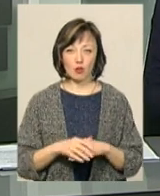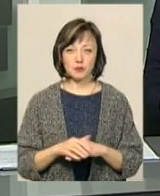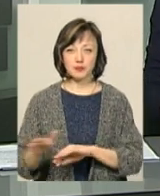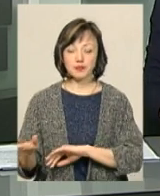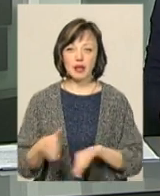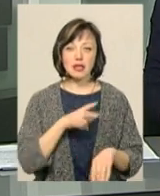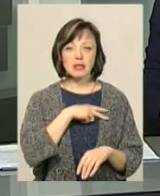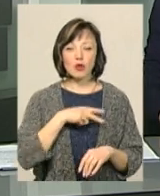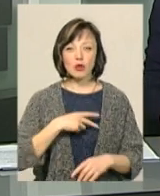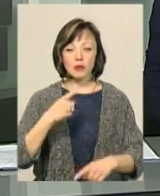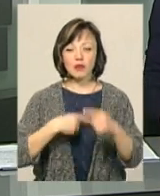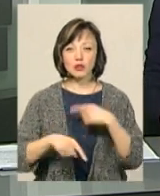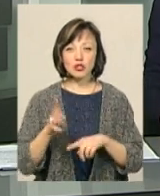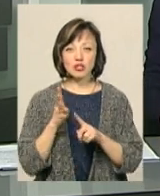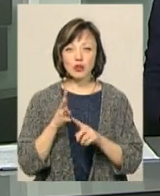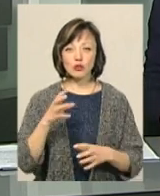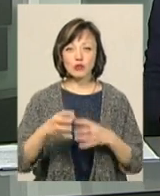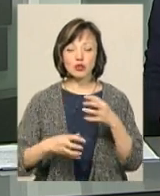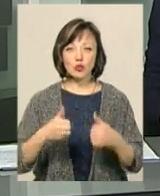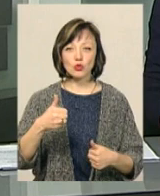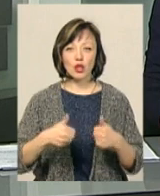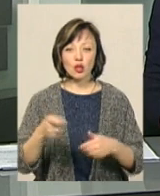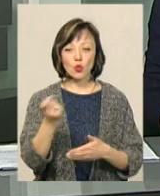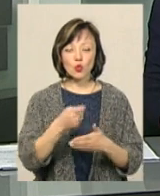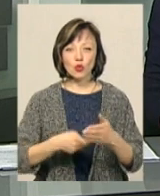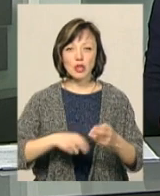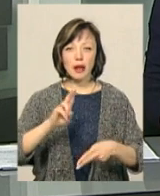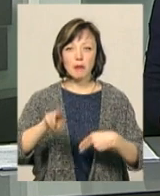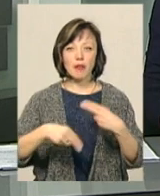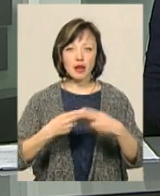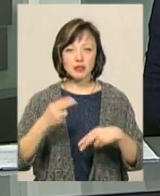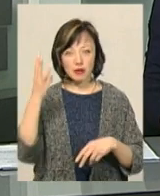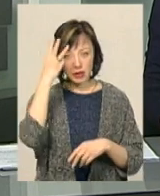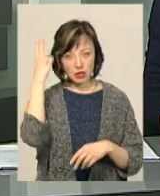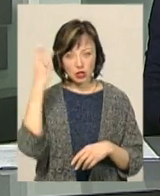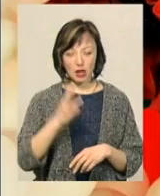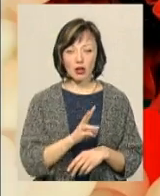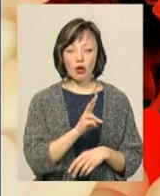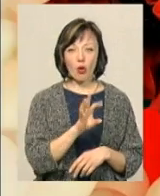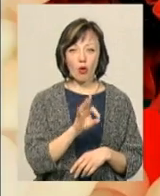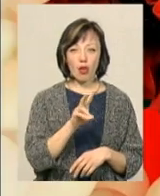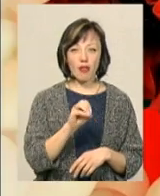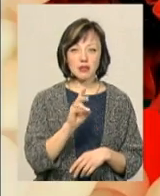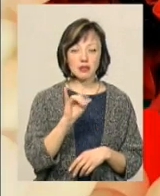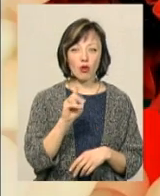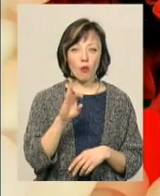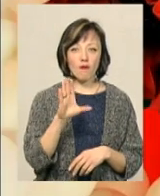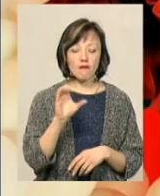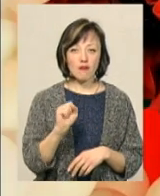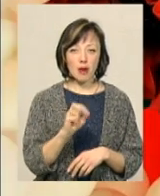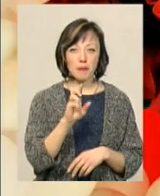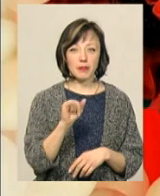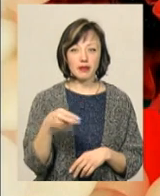З нагородами повернулися з 4-го міжнародного турніру з художньої гімнастики хмельничанки Валерія Колесникова, Анастасія Будяй та Діана